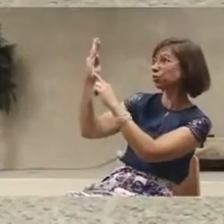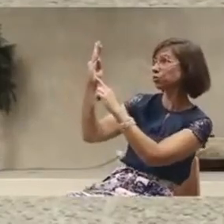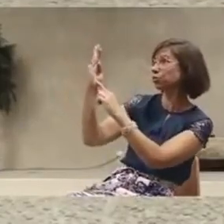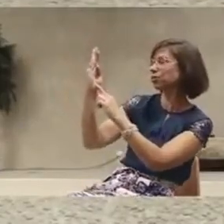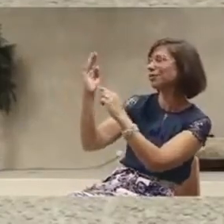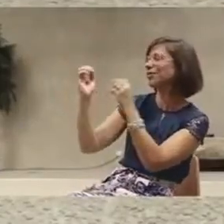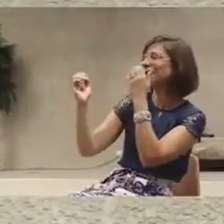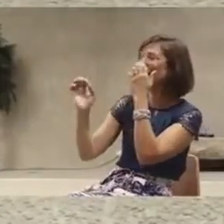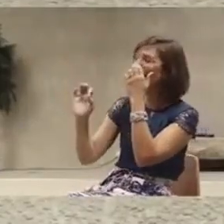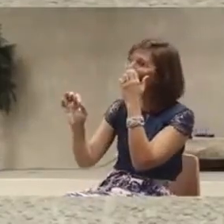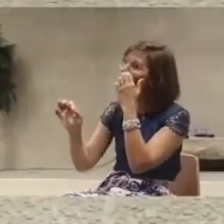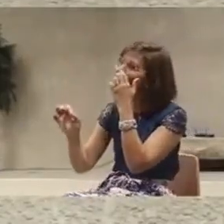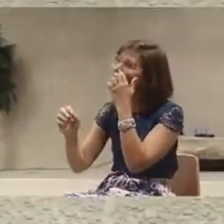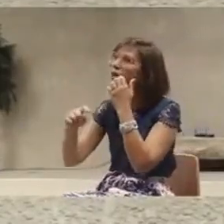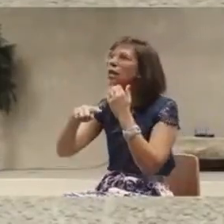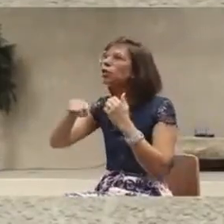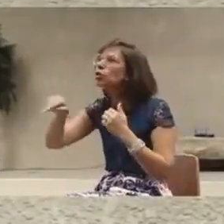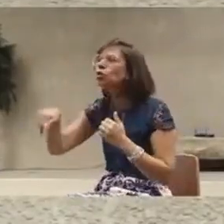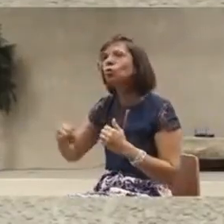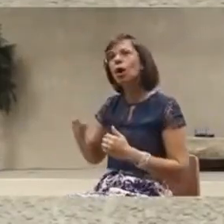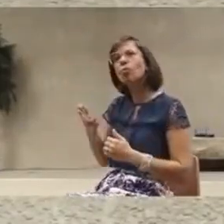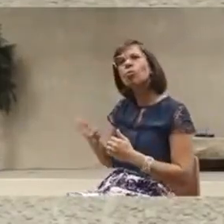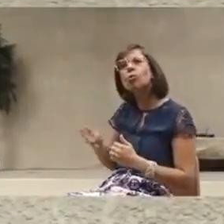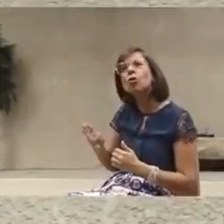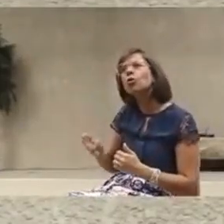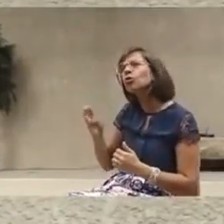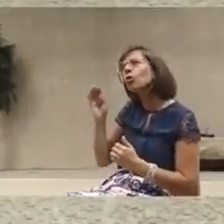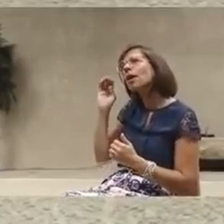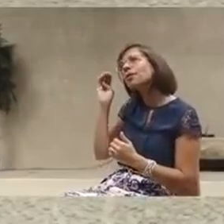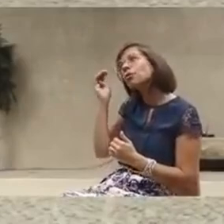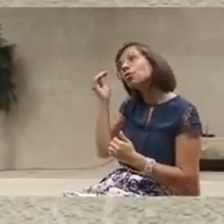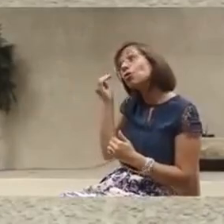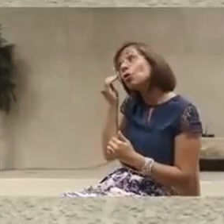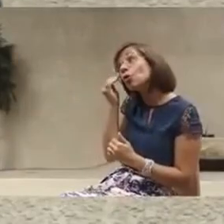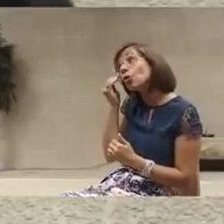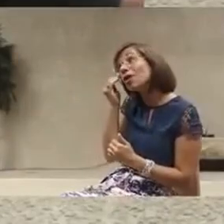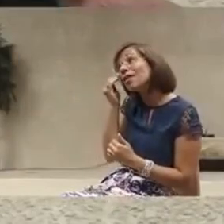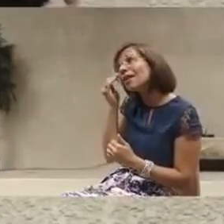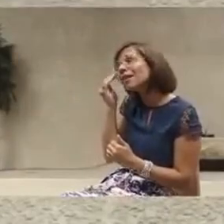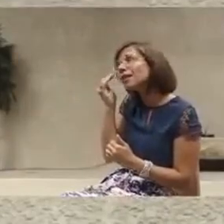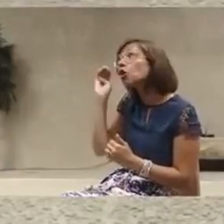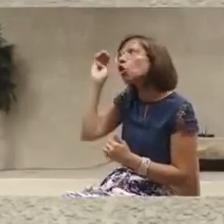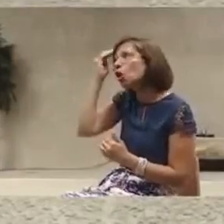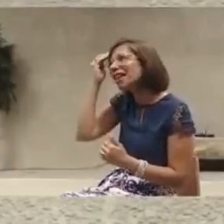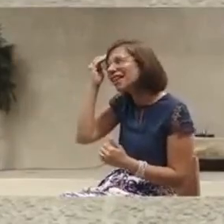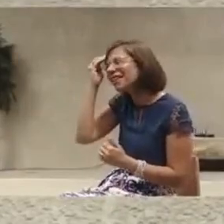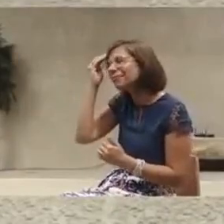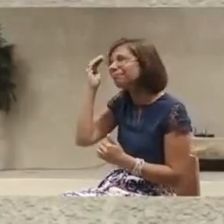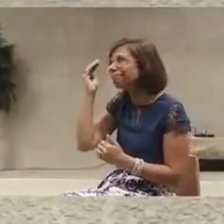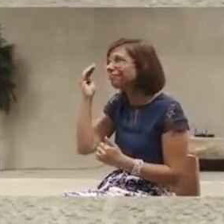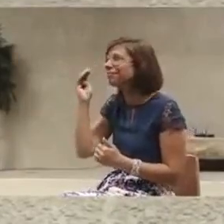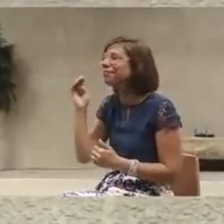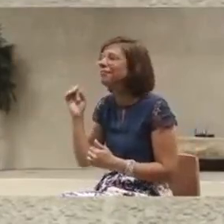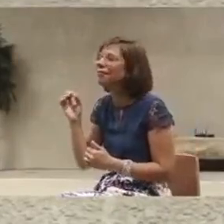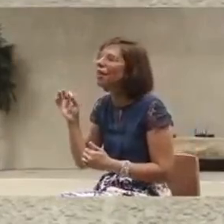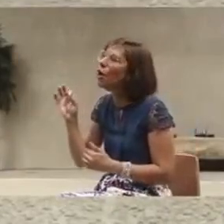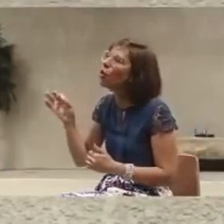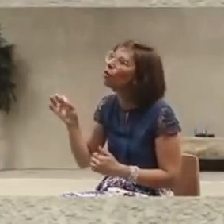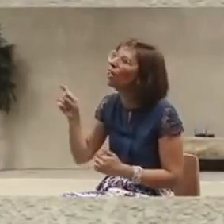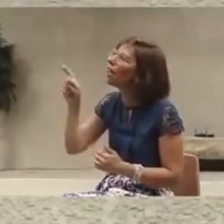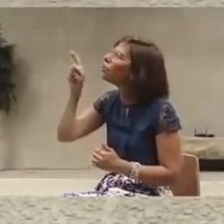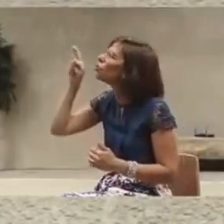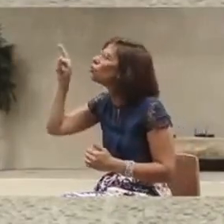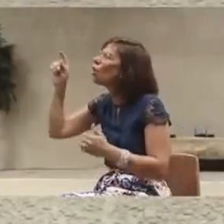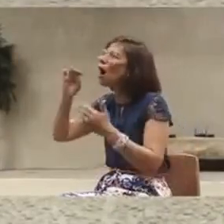que nous puissions te connaître et que nous mettions à te chercher véritablement. Seigneur, merci pour tout ce que tu fais, parce que ce que tu fais est